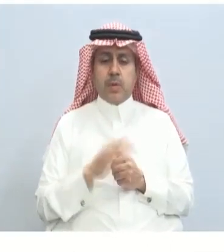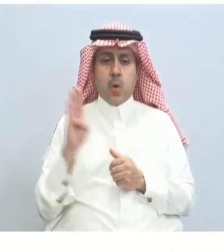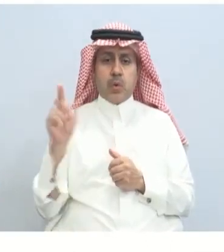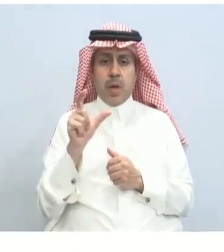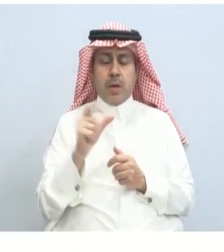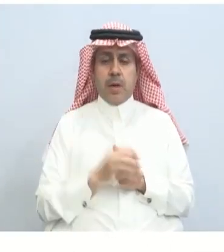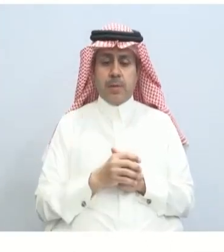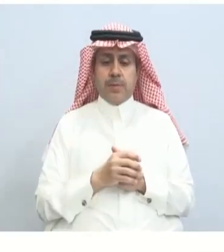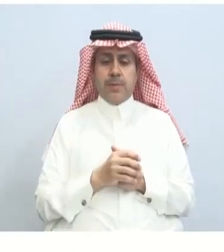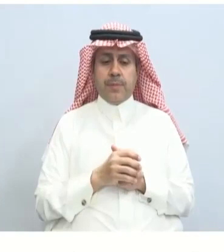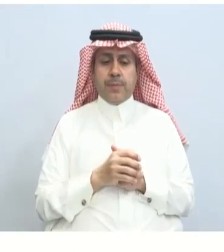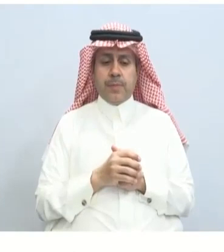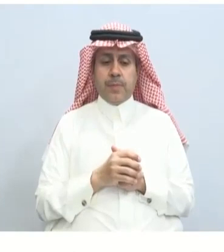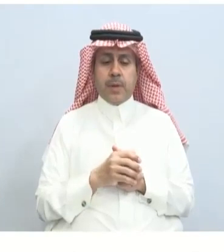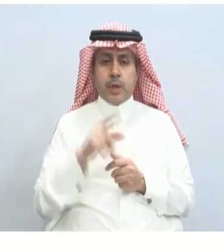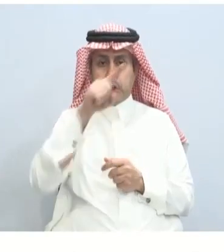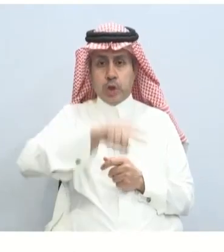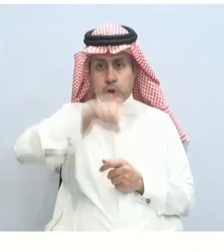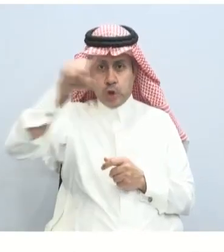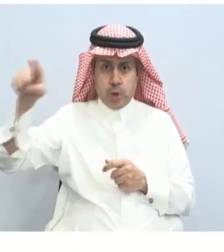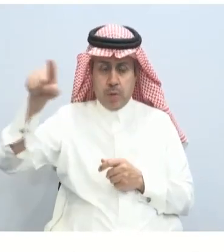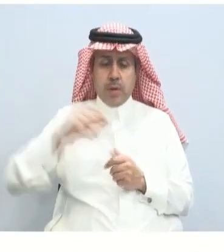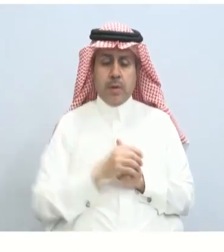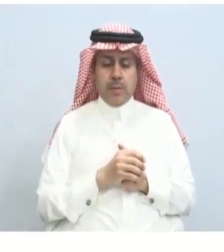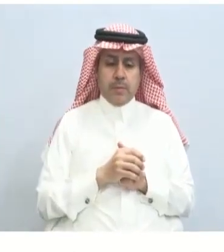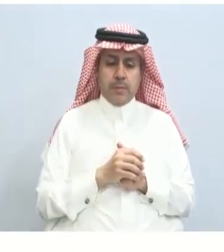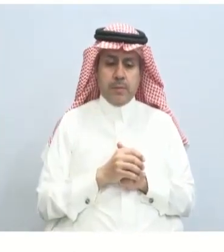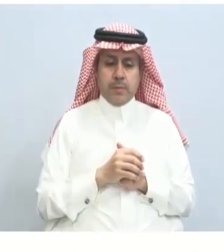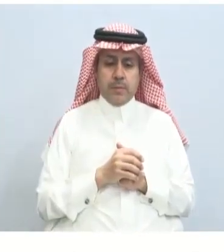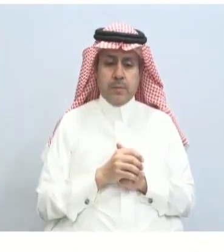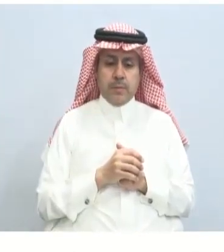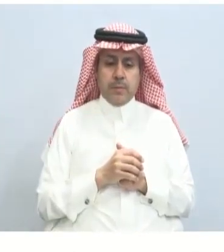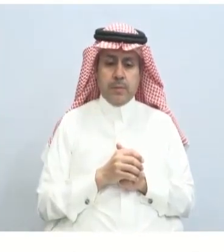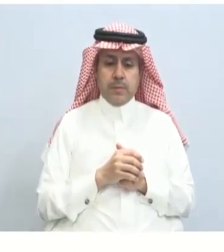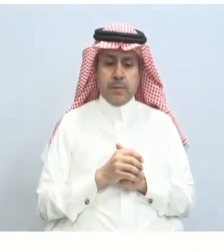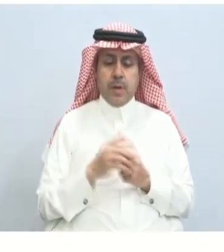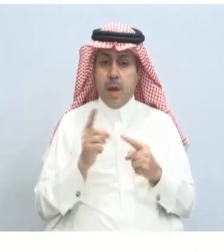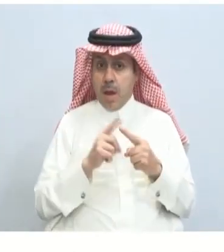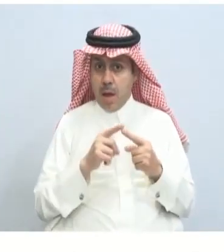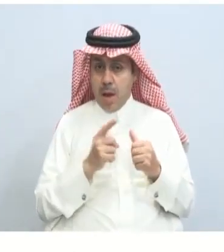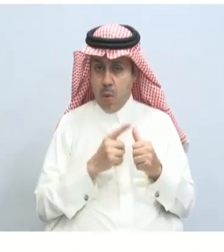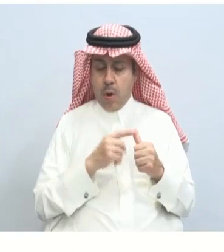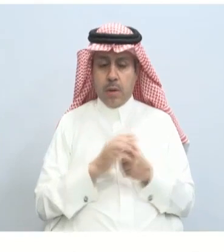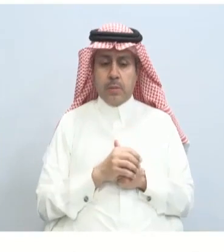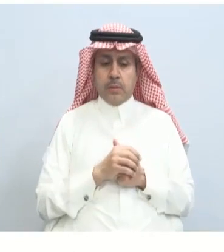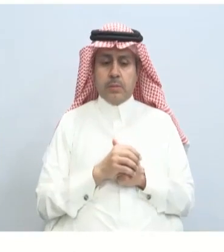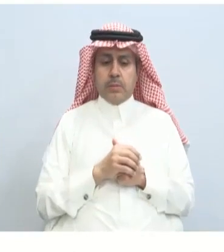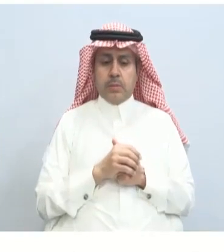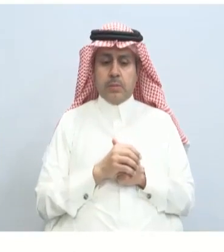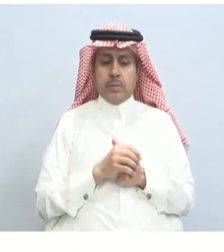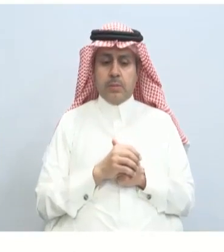ثيتا فبالتالي باخذ جذر الطرفين ناخذ جذر الطرفين فجذور الطرف الاول بيعطيني كوساين